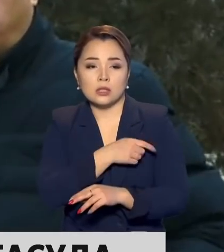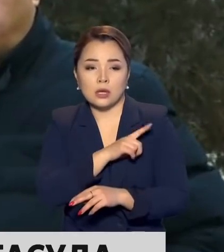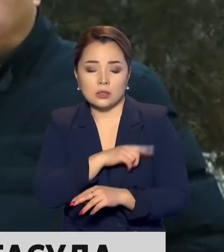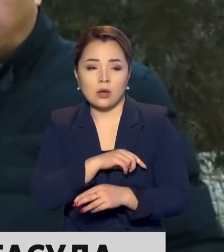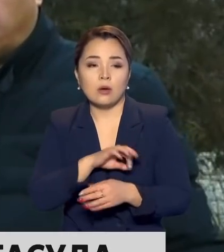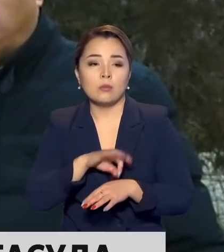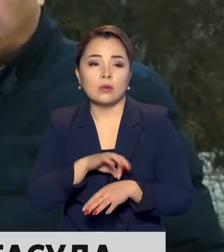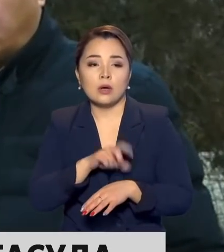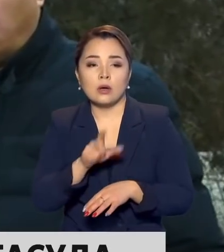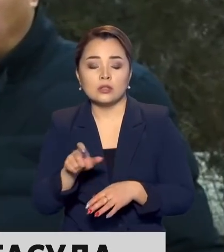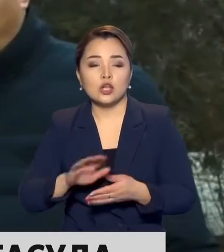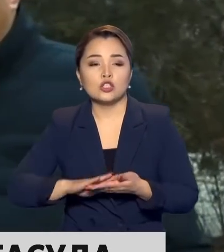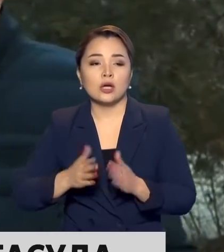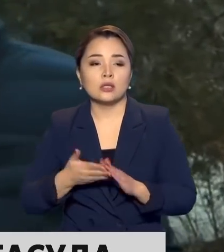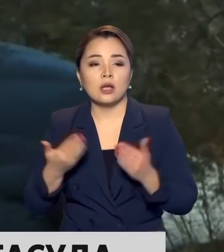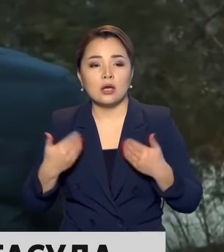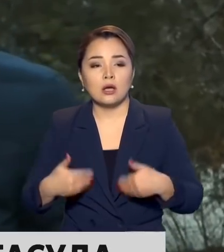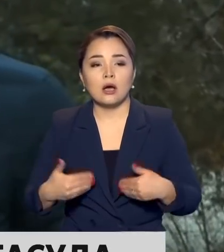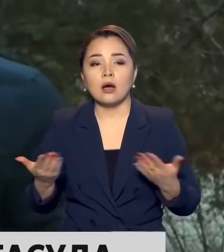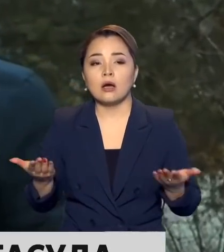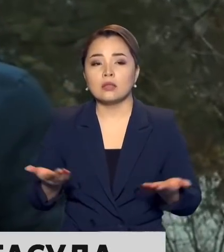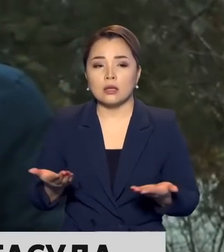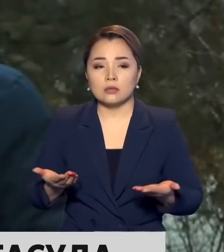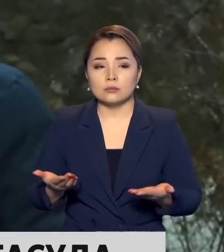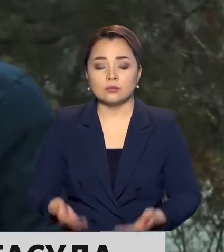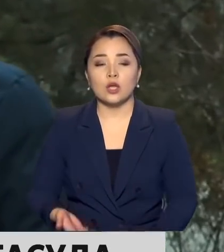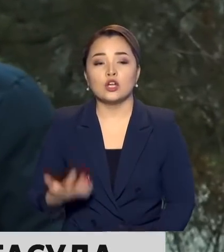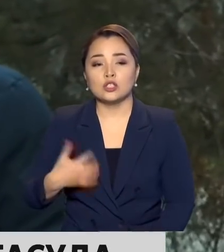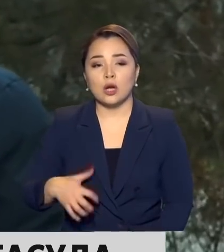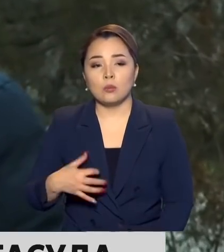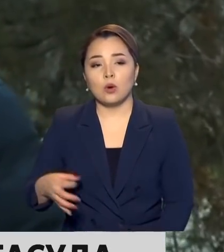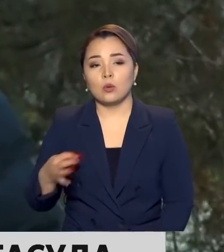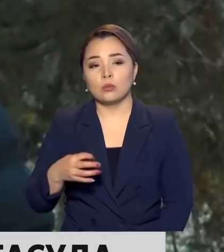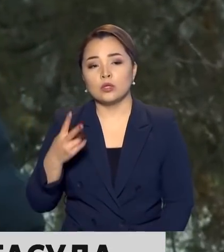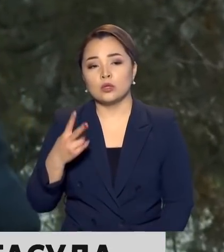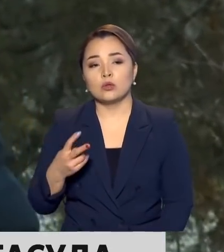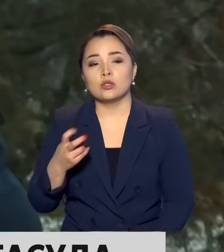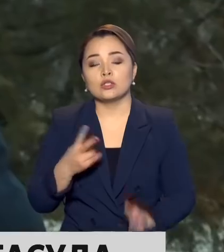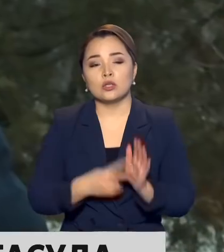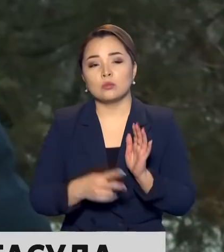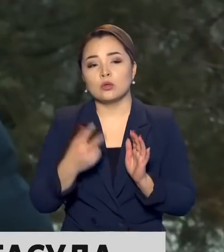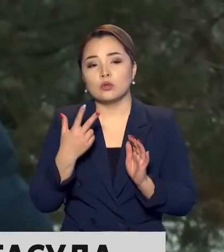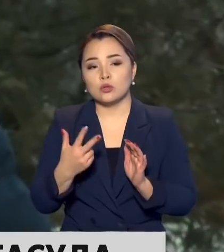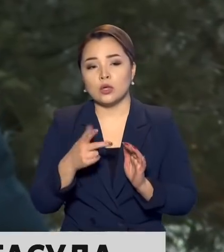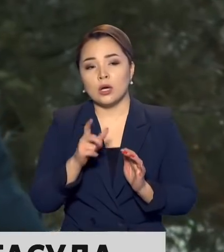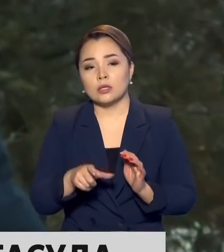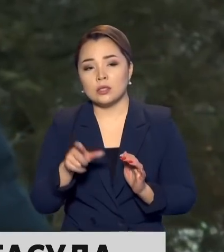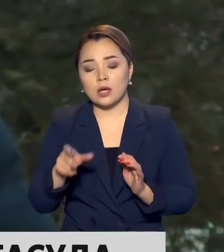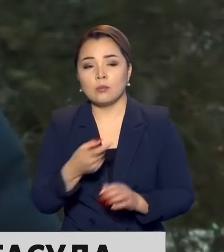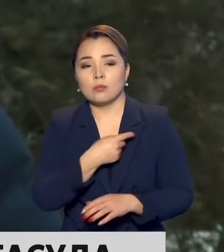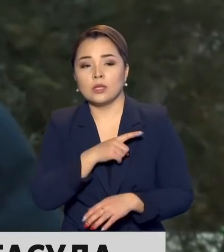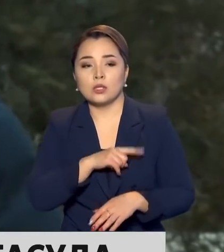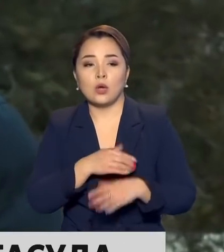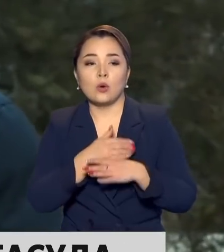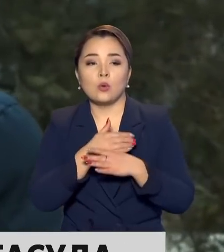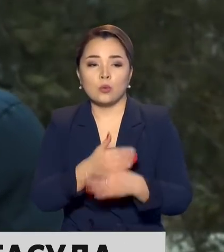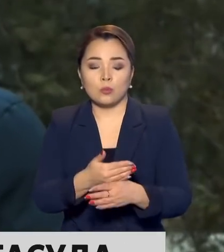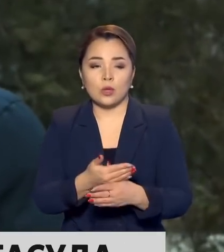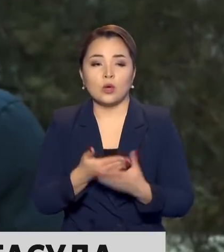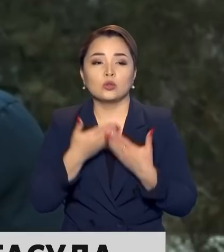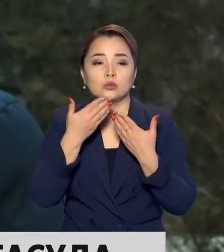науқастардың жағдайы қалай? Қазір жалпы Жамбыл облысы бойынша 273 азамат медициналық көмекке